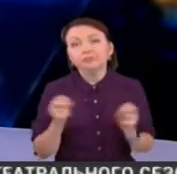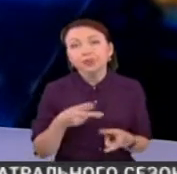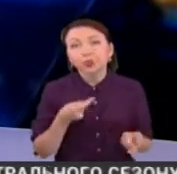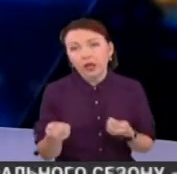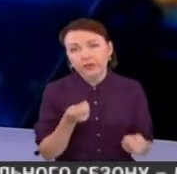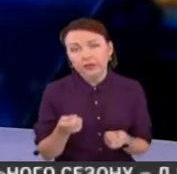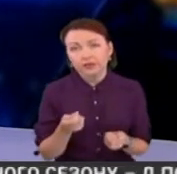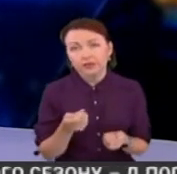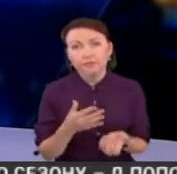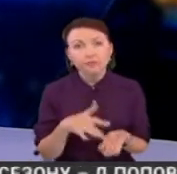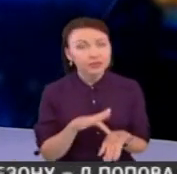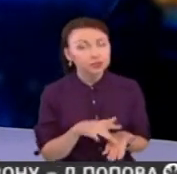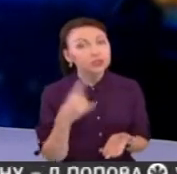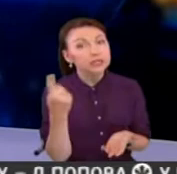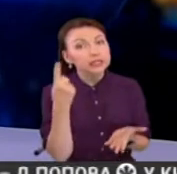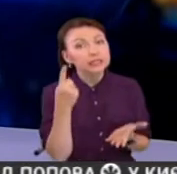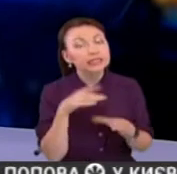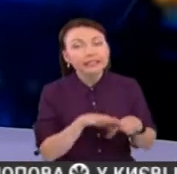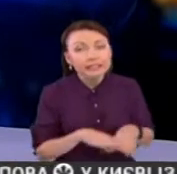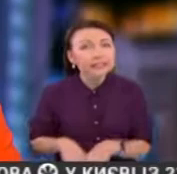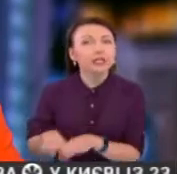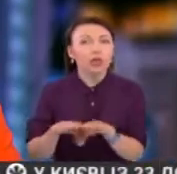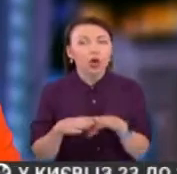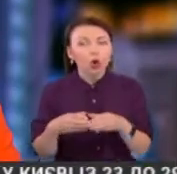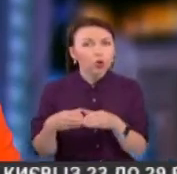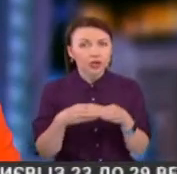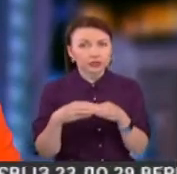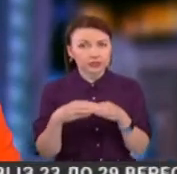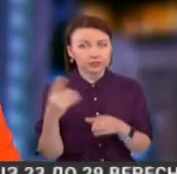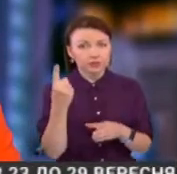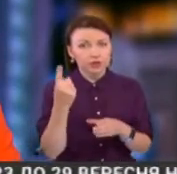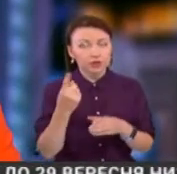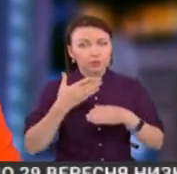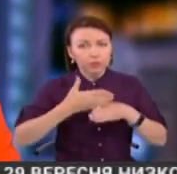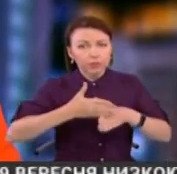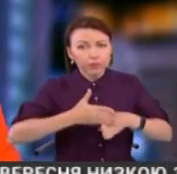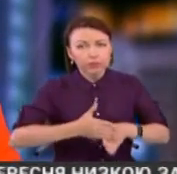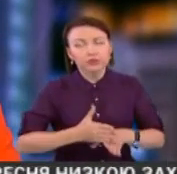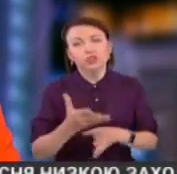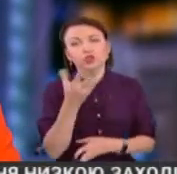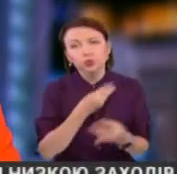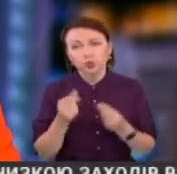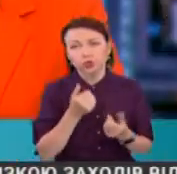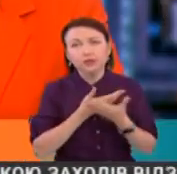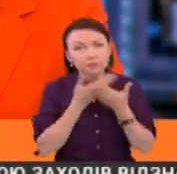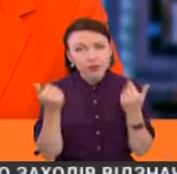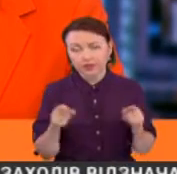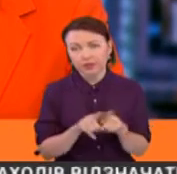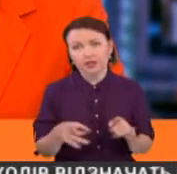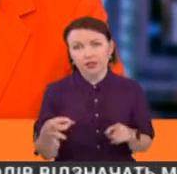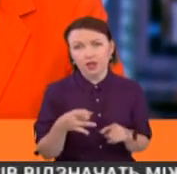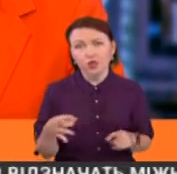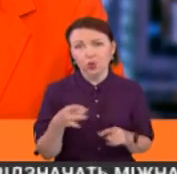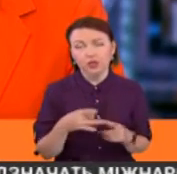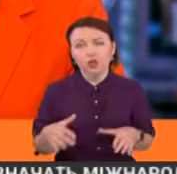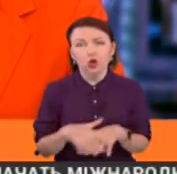– це єдиний організм, це єдина громада. Будь-який поділ на громади, він штучний. Нема цих